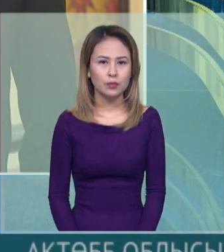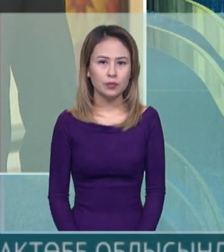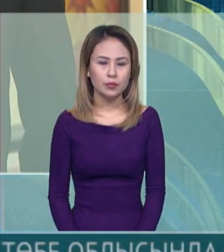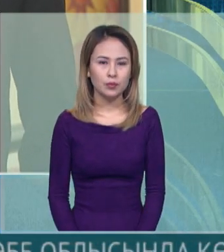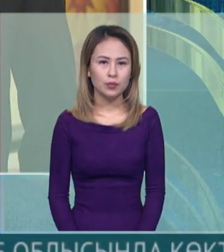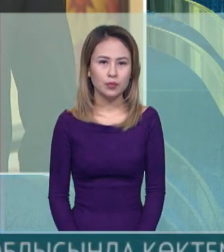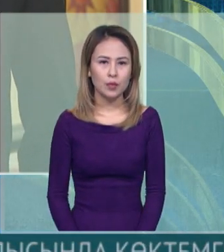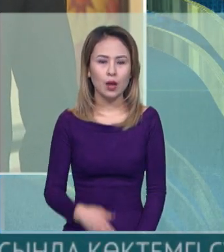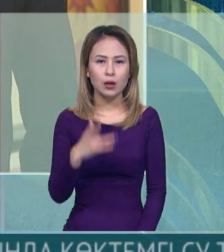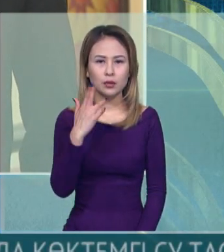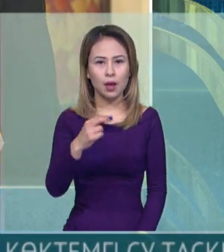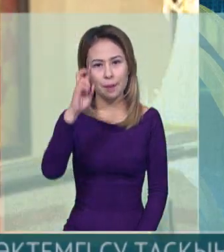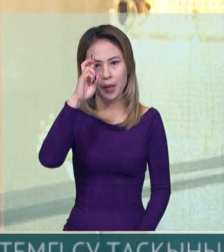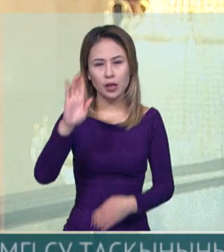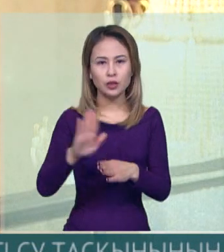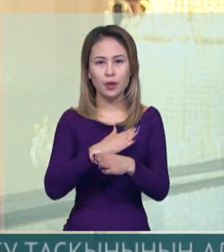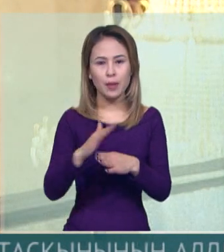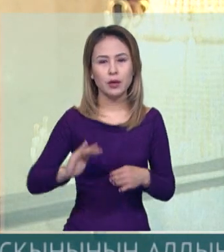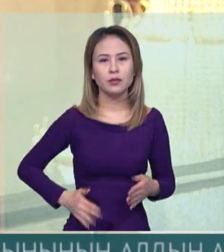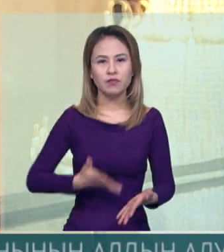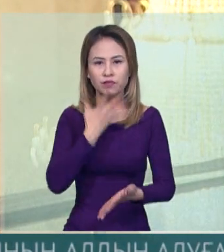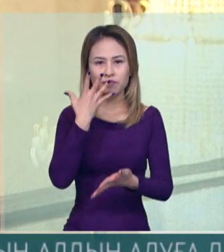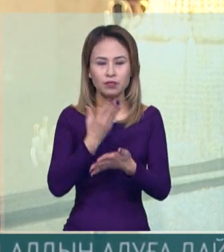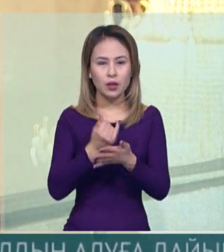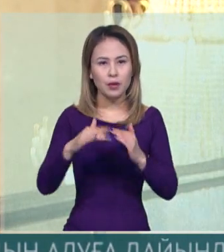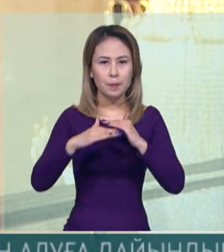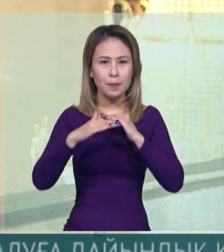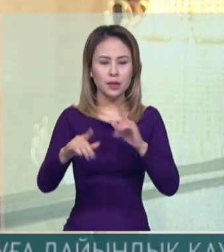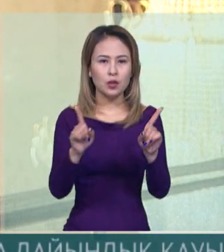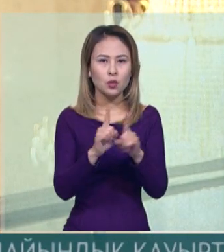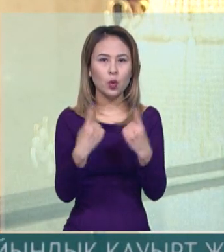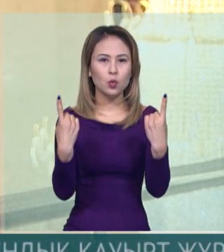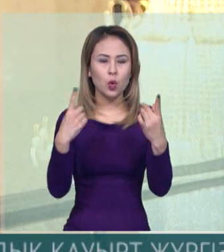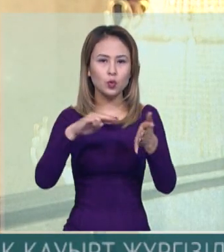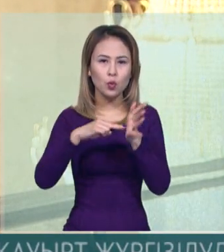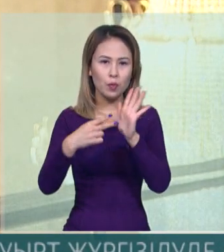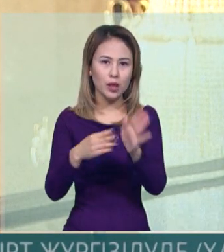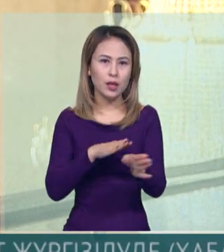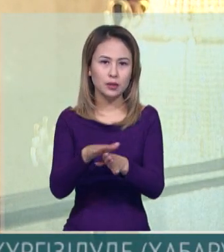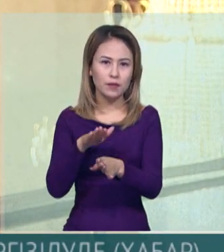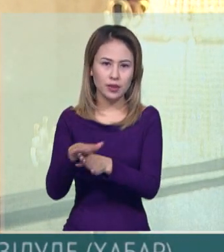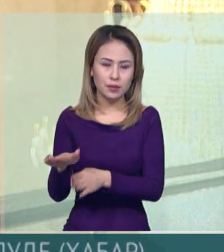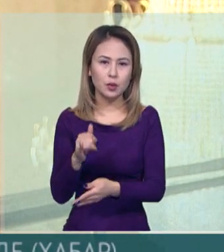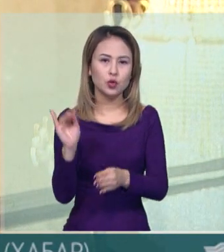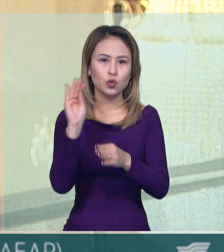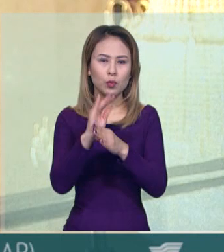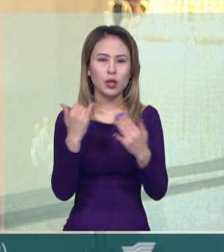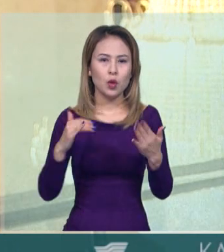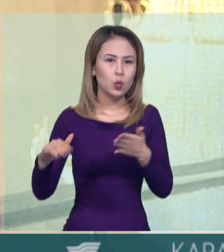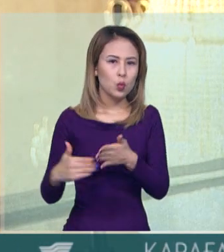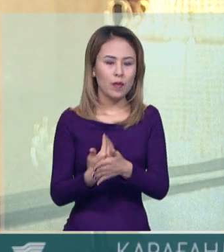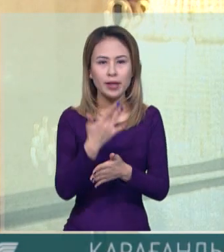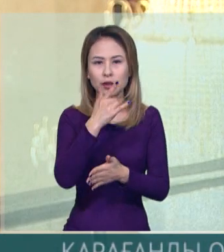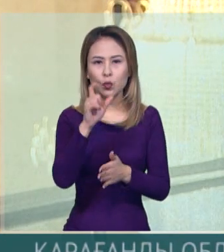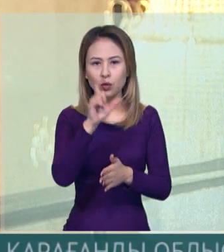Рахмет, Сағыныш. Я мемлекеттік жекеменшік әріптестік аясында елде бірқатар ауқымда жобалар жүзеге асырылып жатыр. Ол жайында жаңа ғана